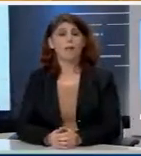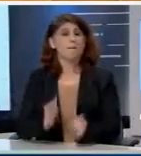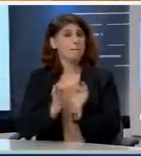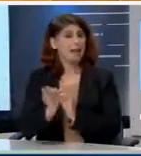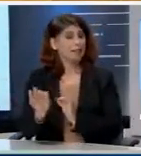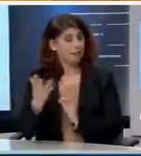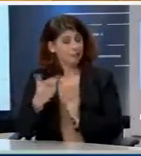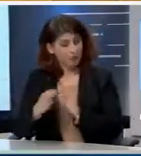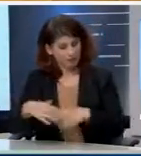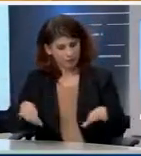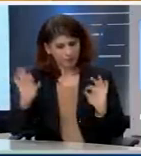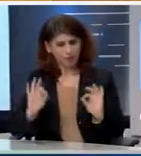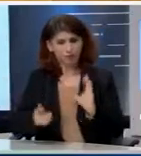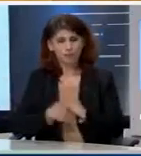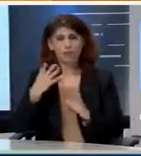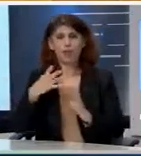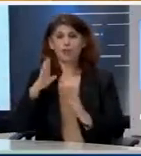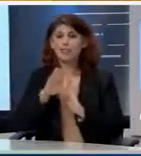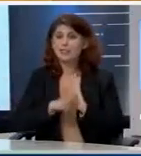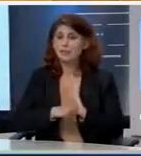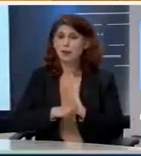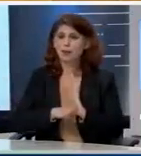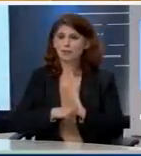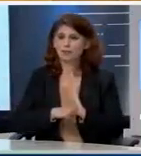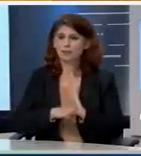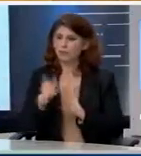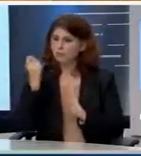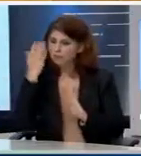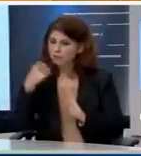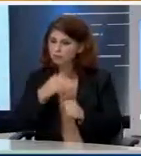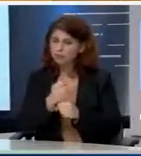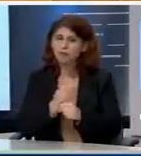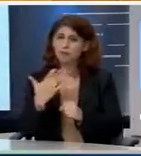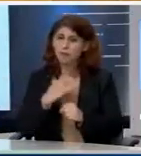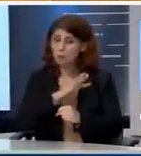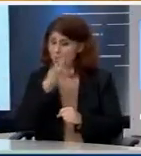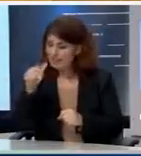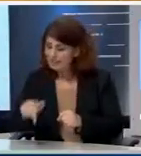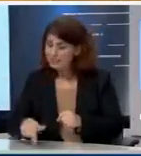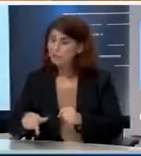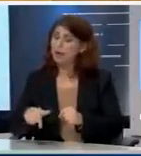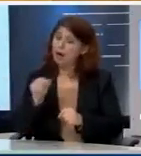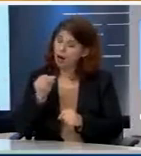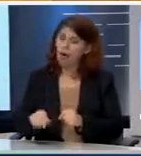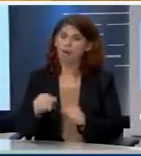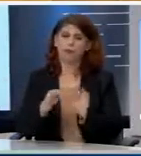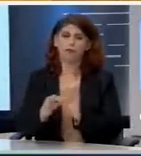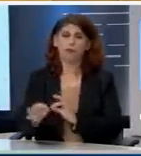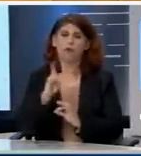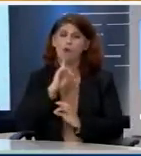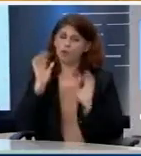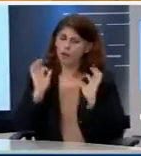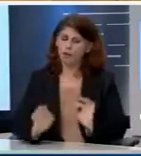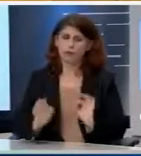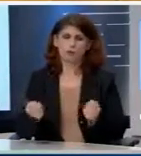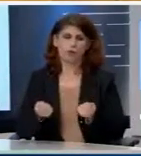κύριοι συνάδελφοι, νέο σύστημα τιμολόγησης φαρμάκων που ισχύει ακόμη και μέχρι σήμερα, όπως ακριβώς το